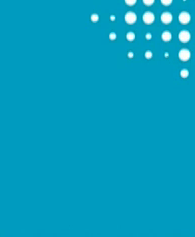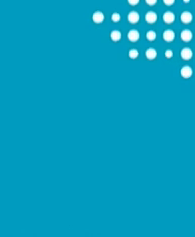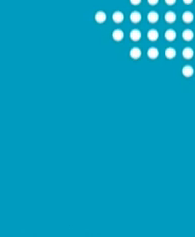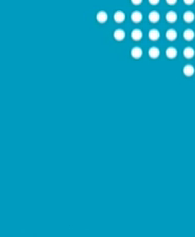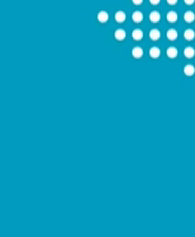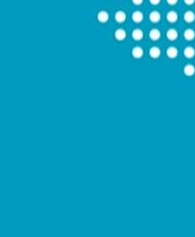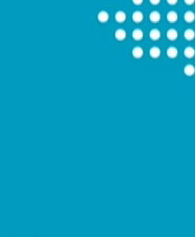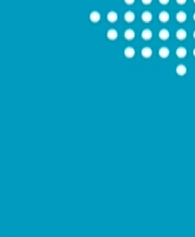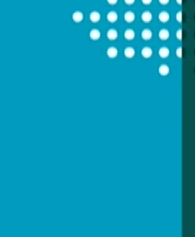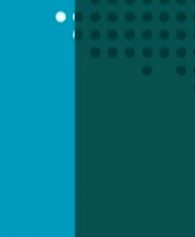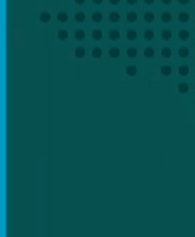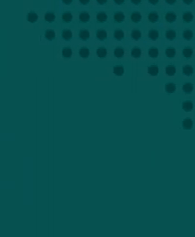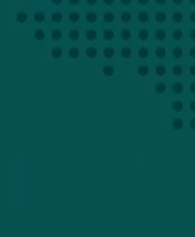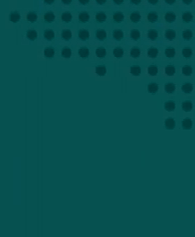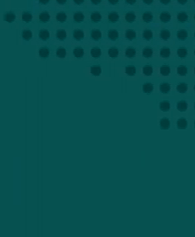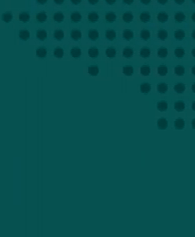Музика